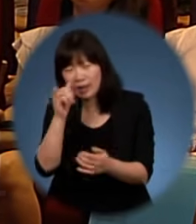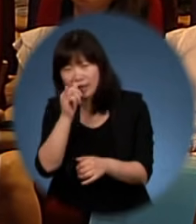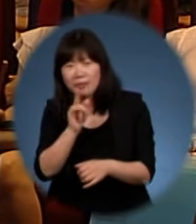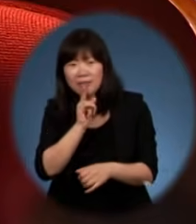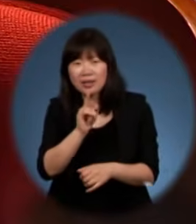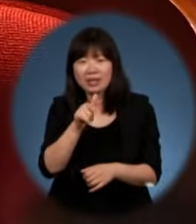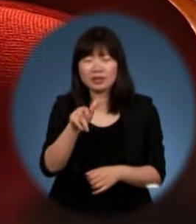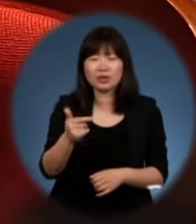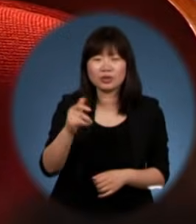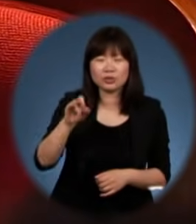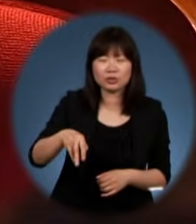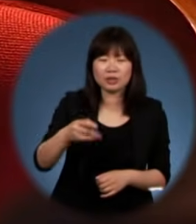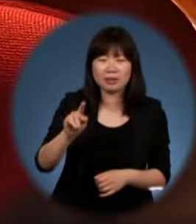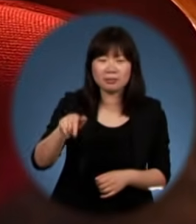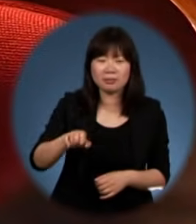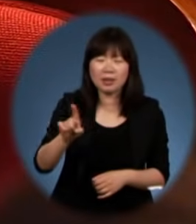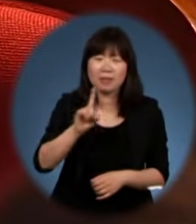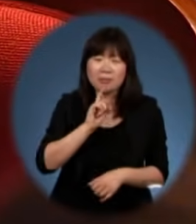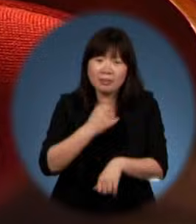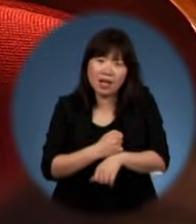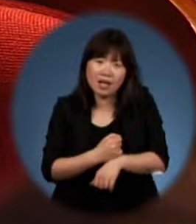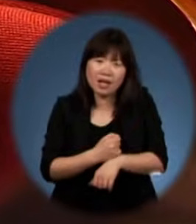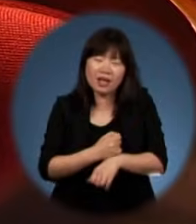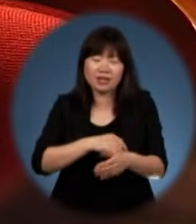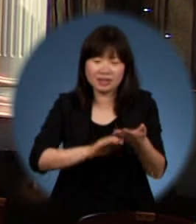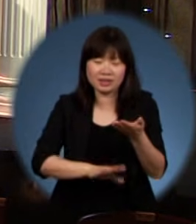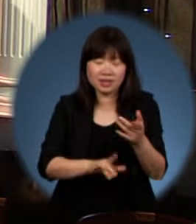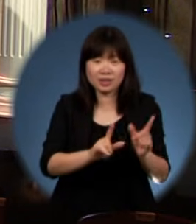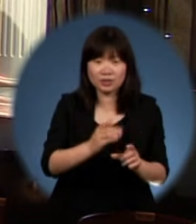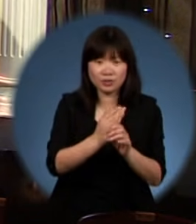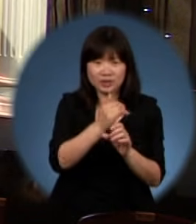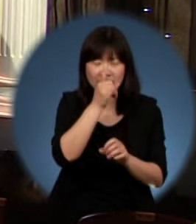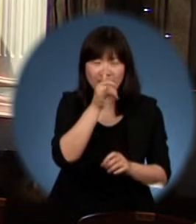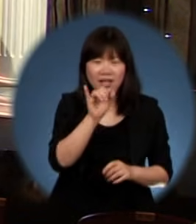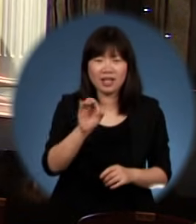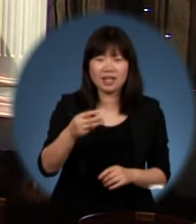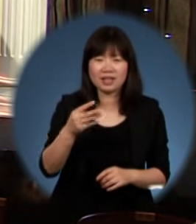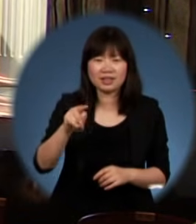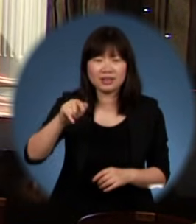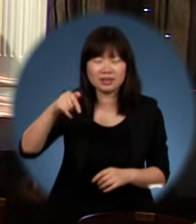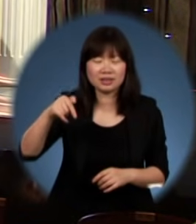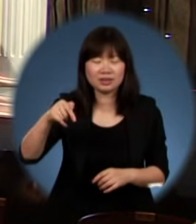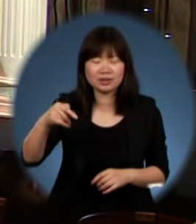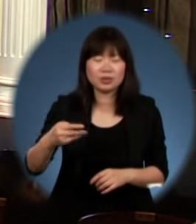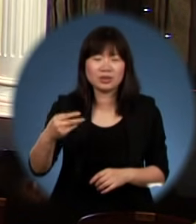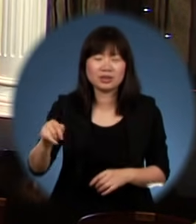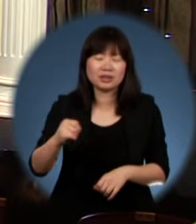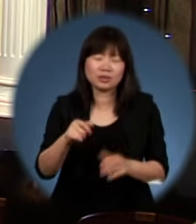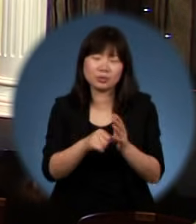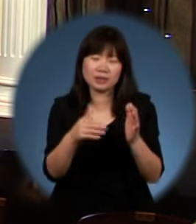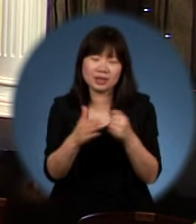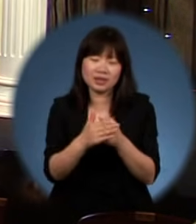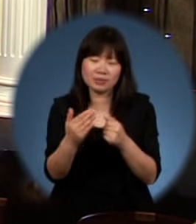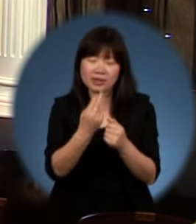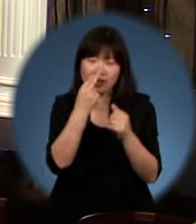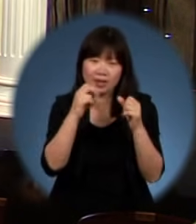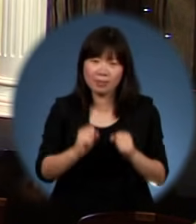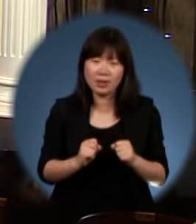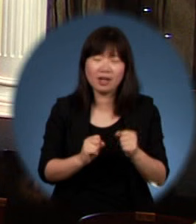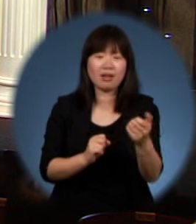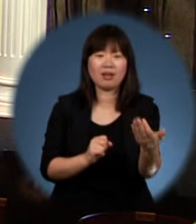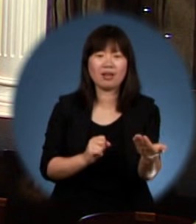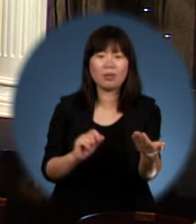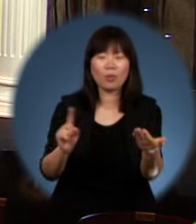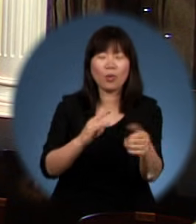아빠라 그랬어요 그래서 지금 이게 항아리 밑에 살고 있었습니다 예 그때 안락사 도서가 해주신 게 유명한 사람이니까 살아 갔어요 어 당신이